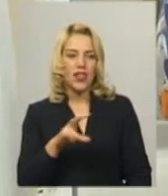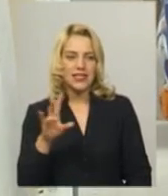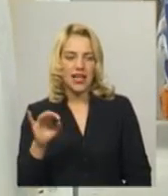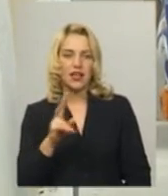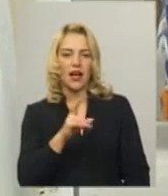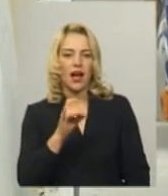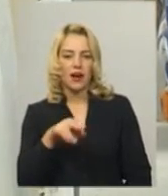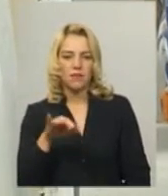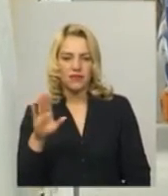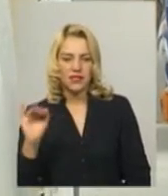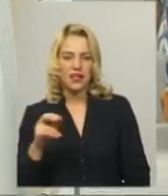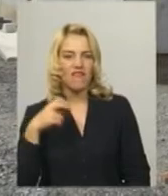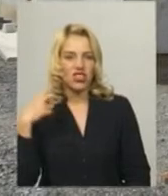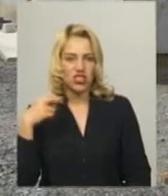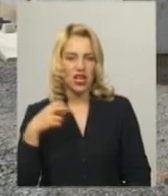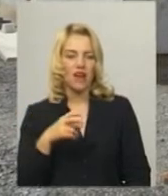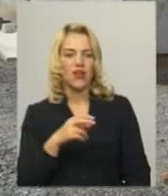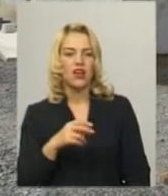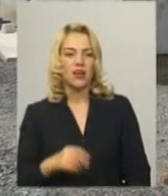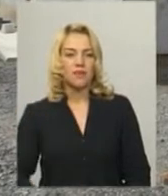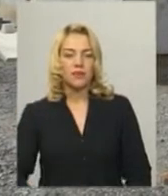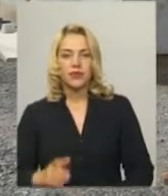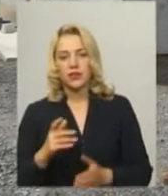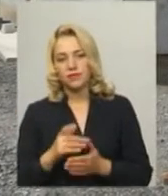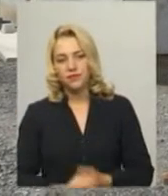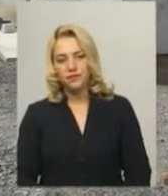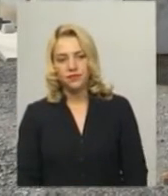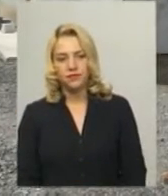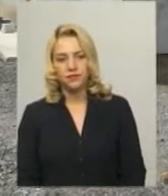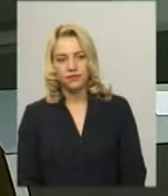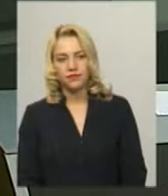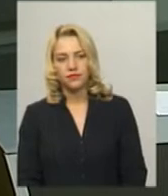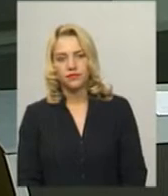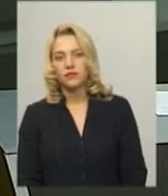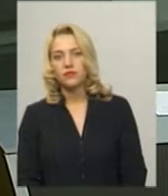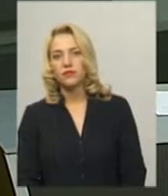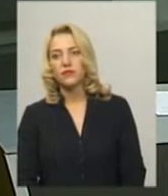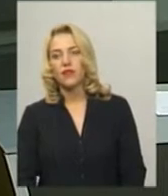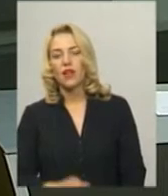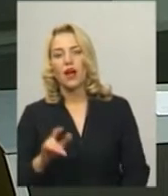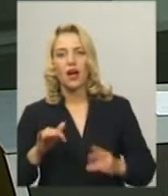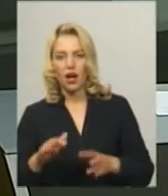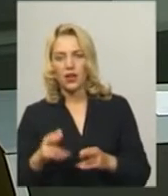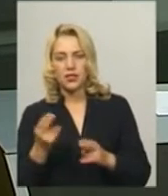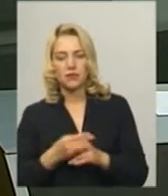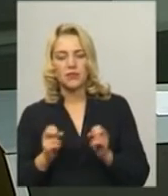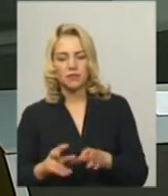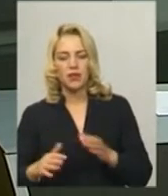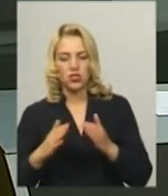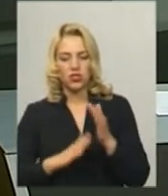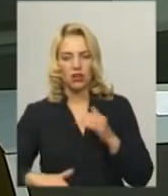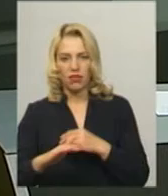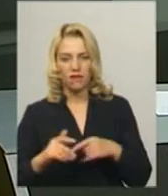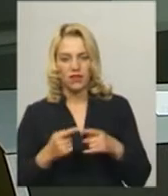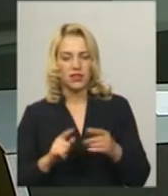Вишневого та Уланової Русанівки. Михайло Жила, Дем'ян Цегольник, новини. Акція «Безпечний двір, безпечне